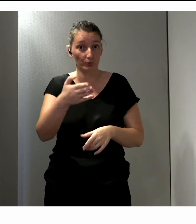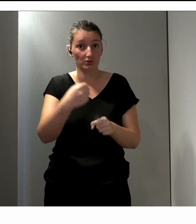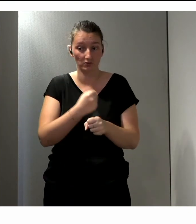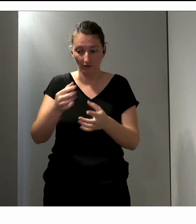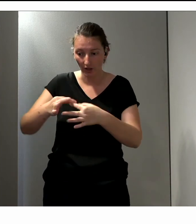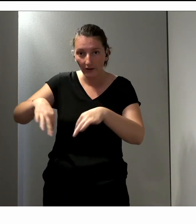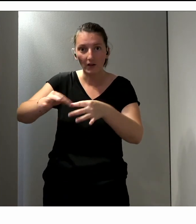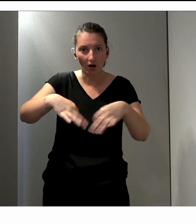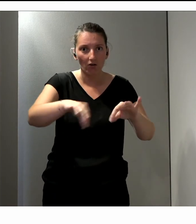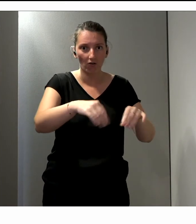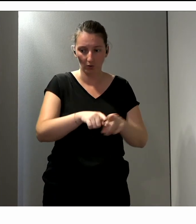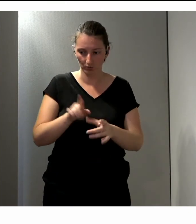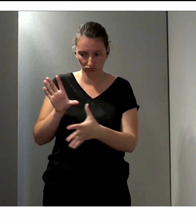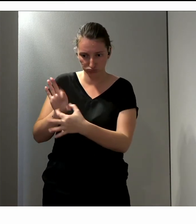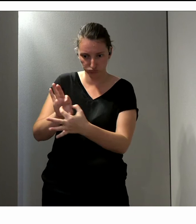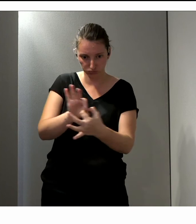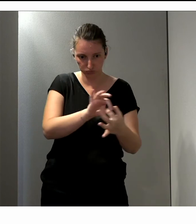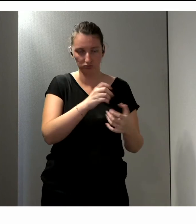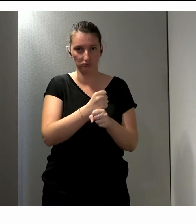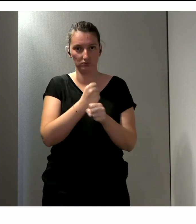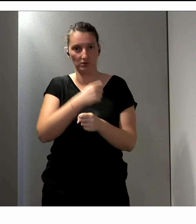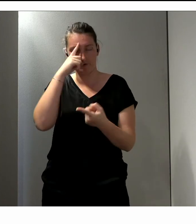les États parties. Et puis, on